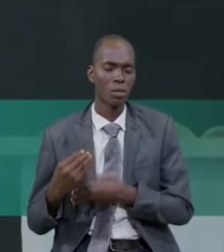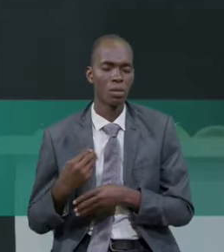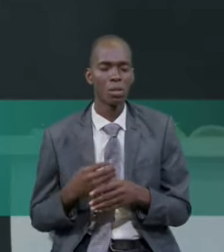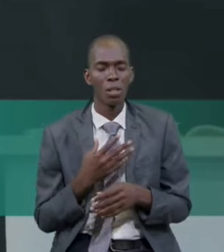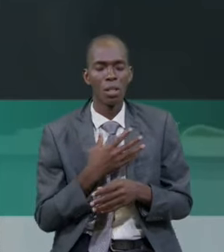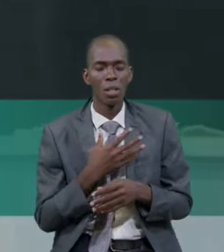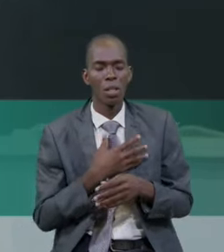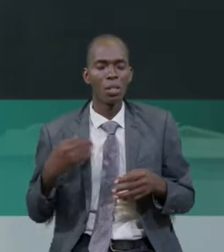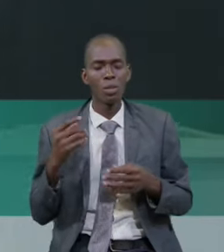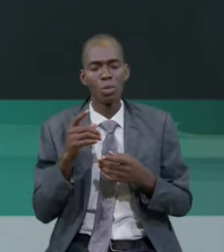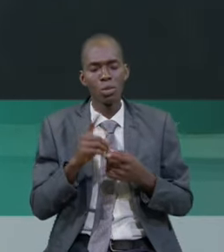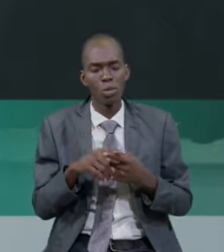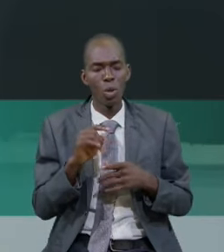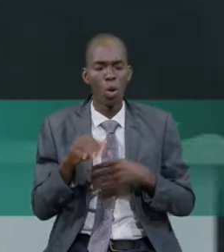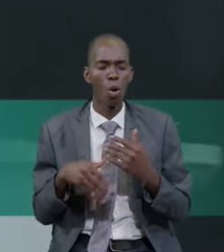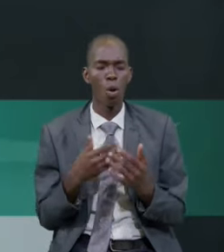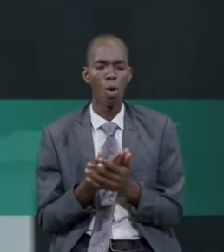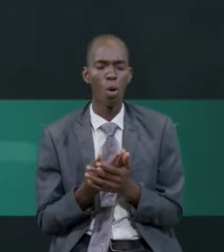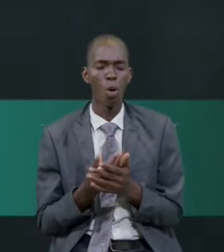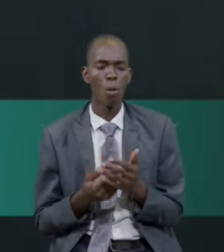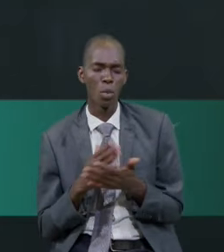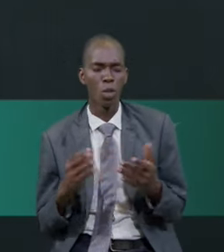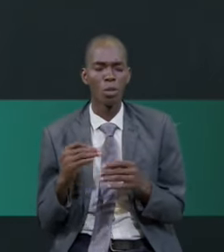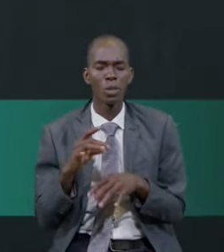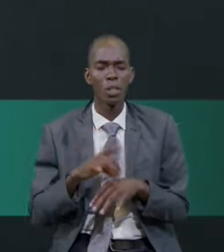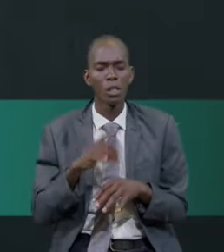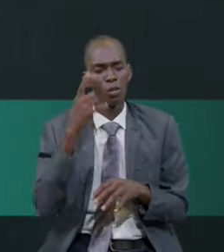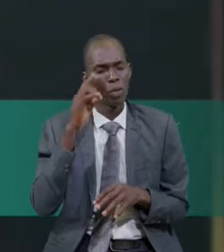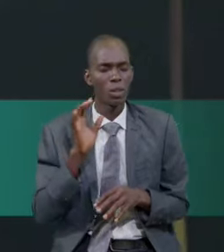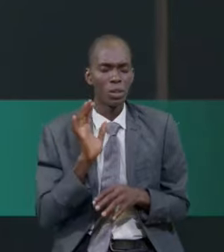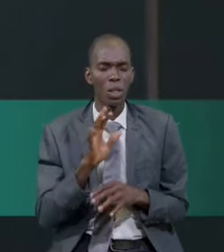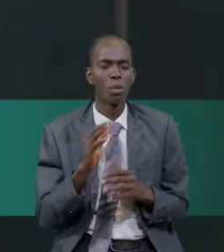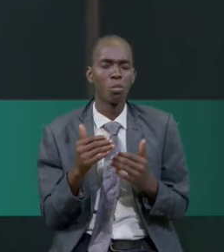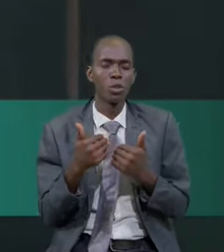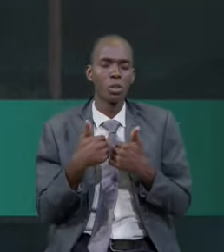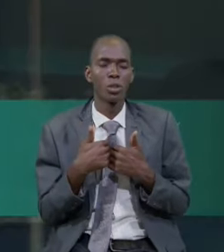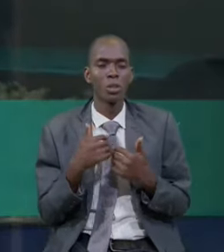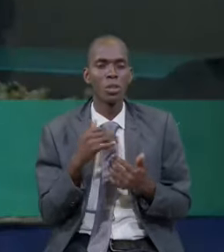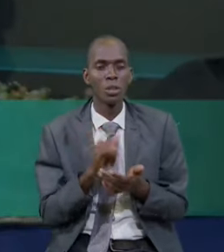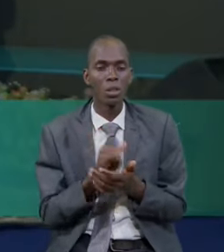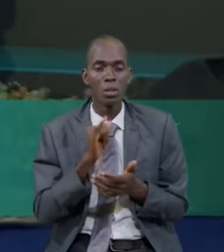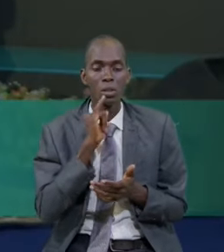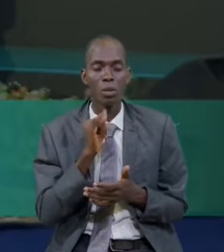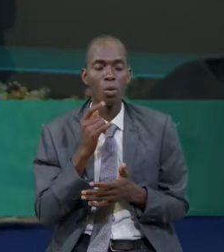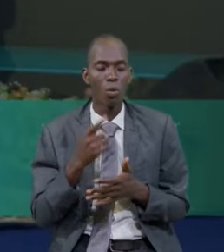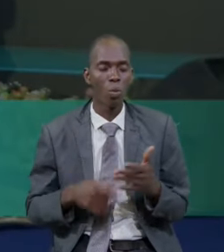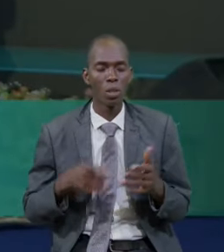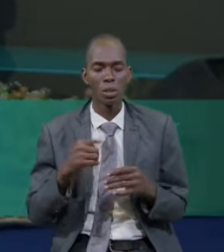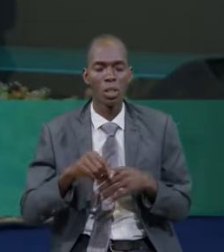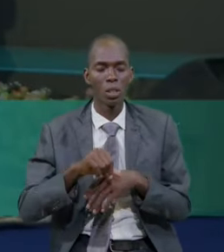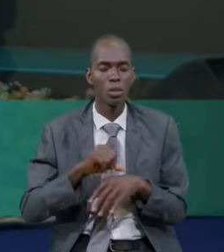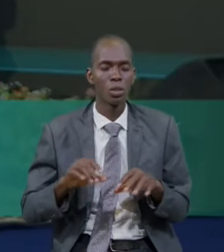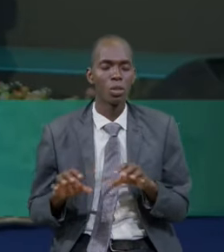Et les extrémités de la terre pour possession. C'est ce que l'onction fait.